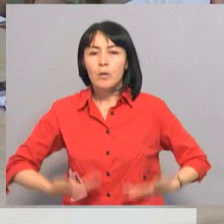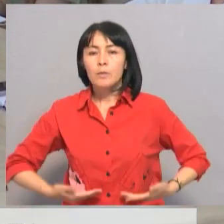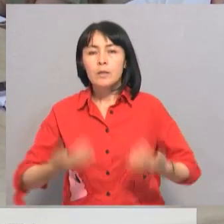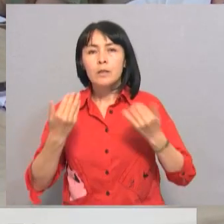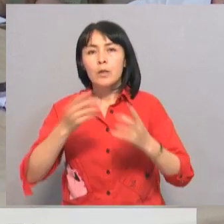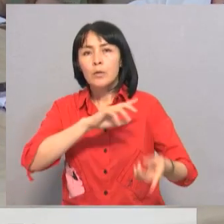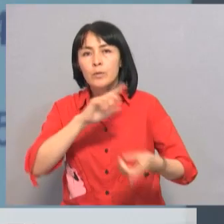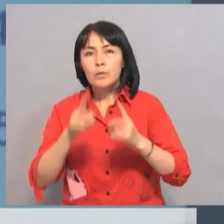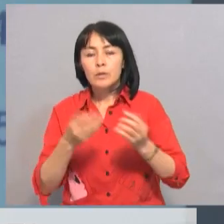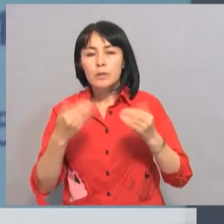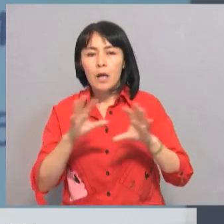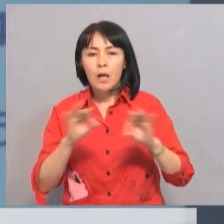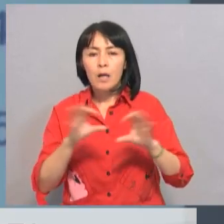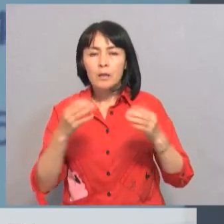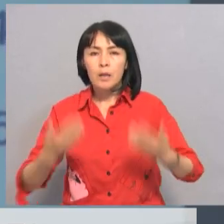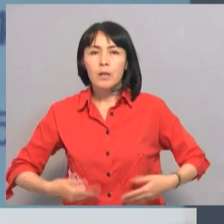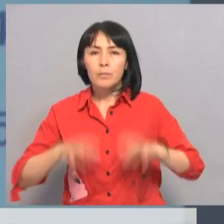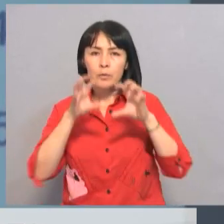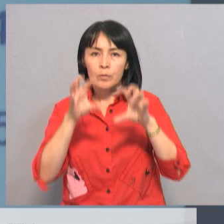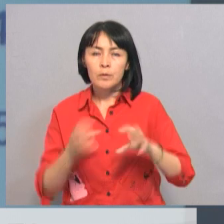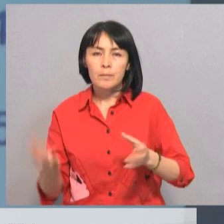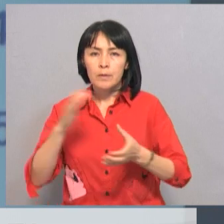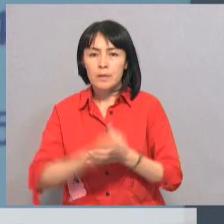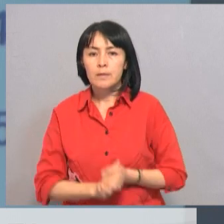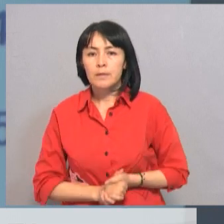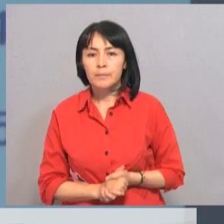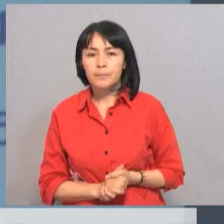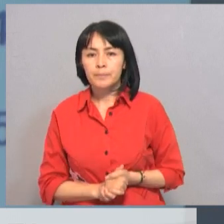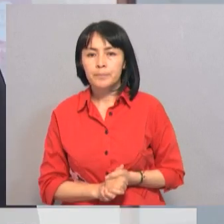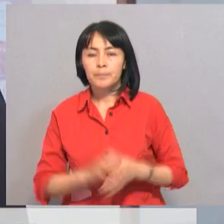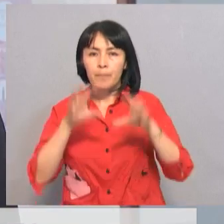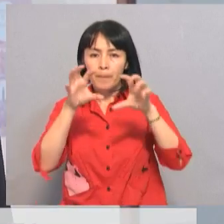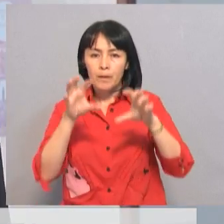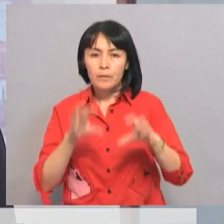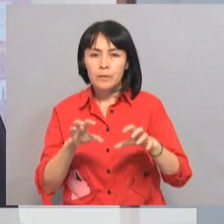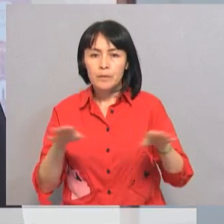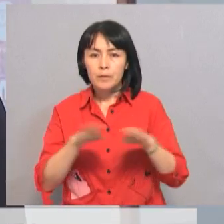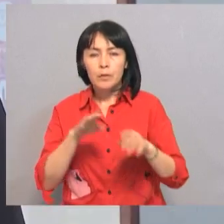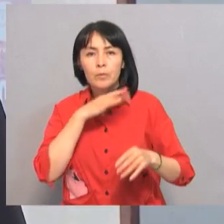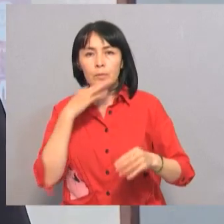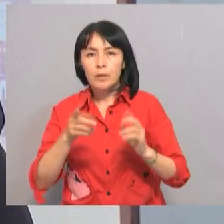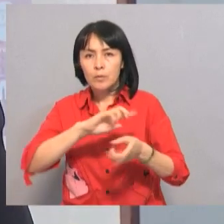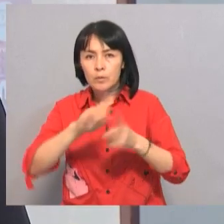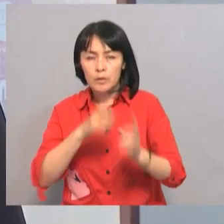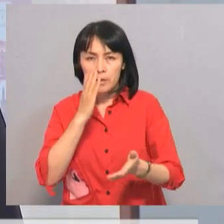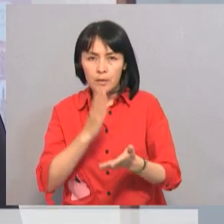саладағы өзгерістер жайлы айтып, әлеуметтік кодекспен таныстырды. Кодекс аясында өте көптеген өзгерістер